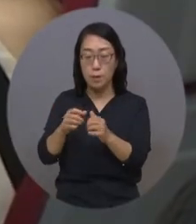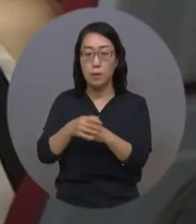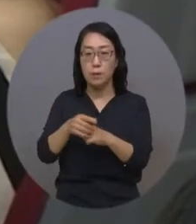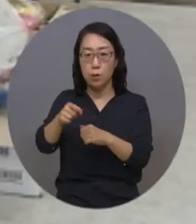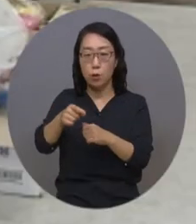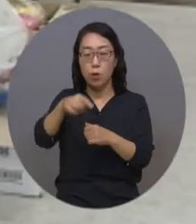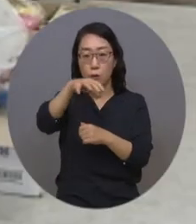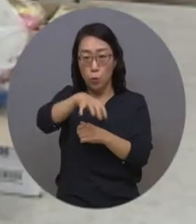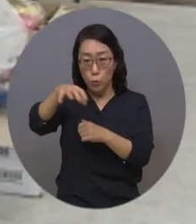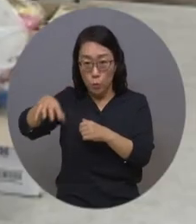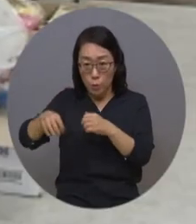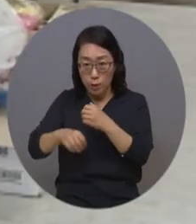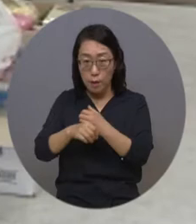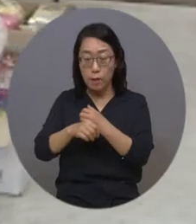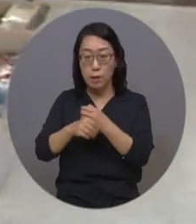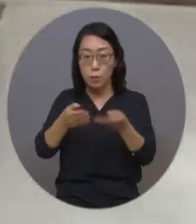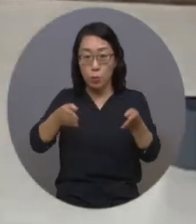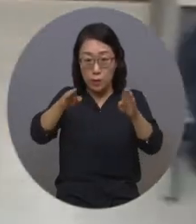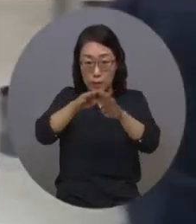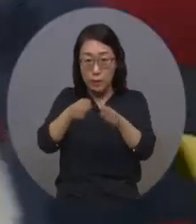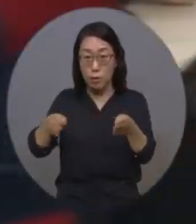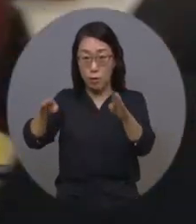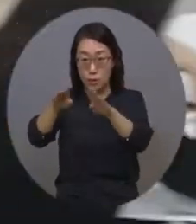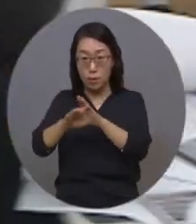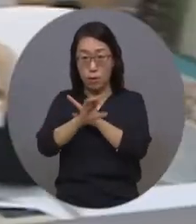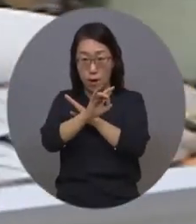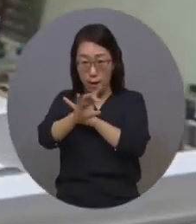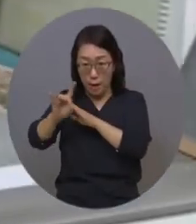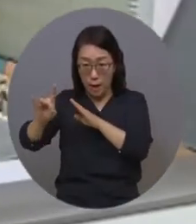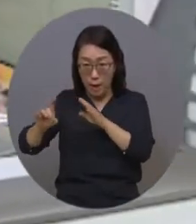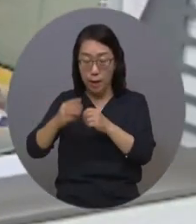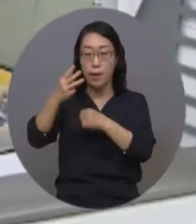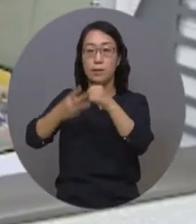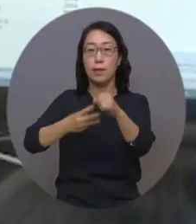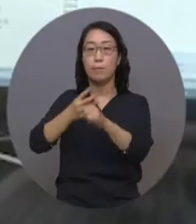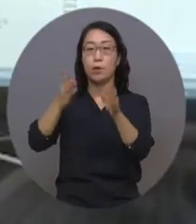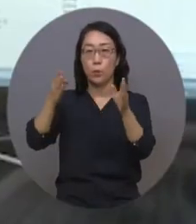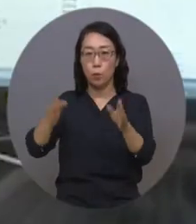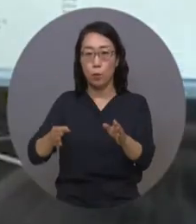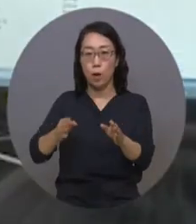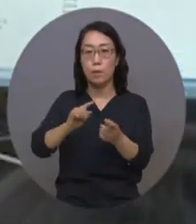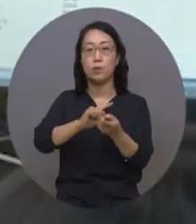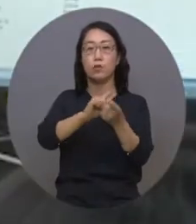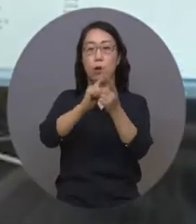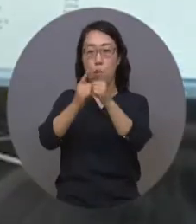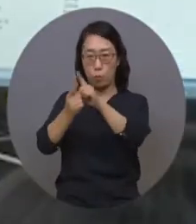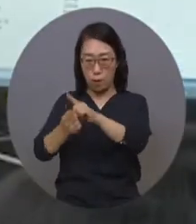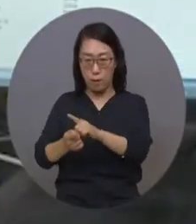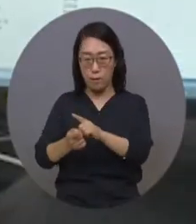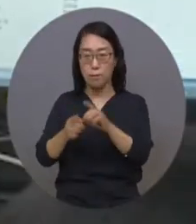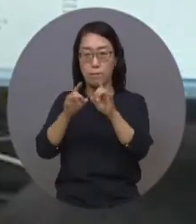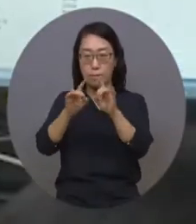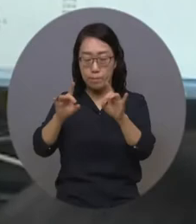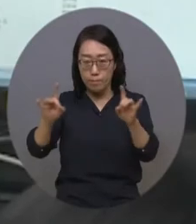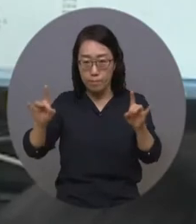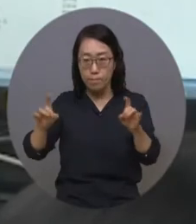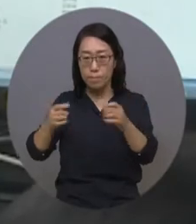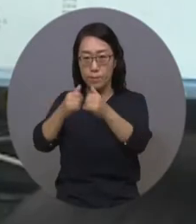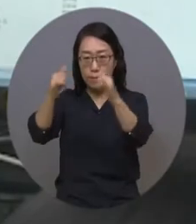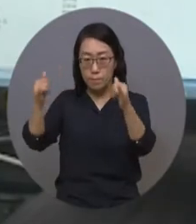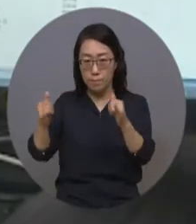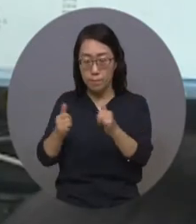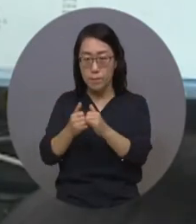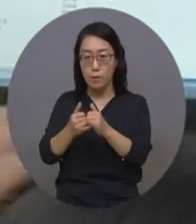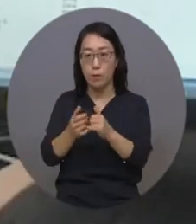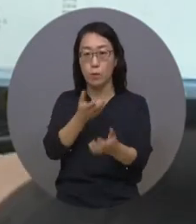지자체와 해당 시설을 대상으로 앞으로 3년 동안 시설의 기능 전환과 거주자 개인별 지역사회 거주